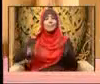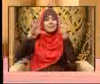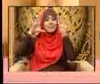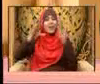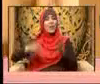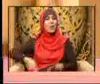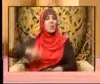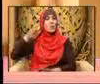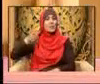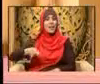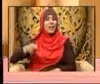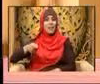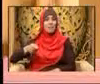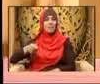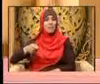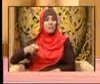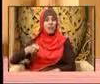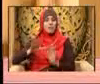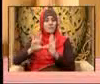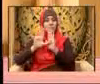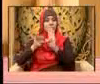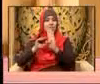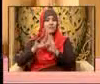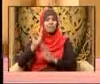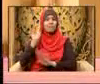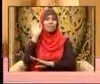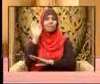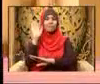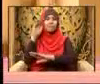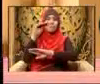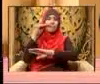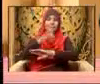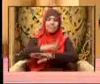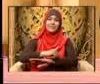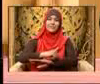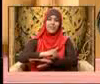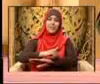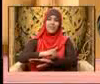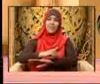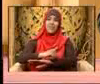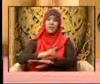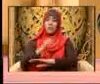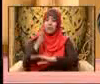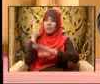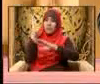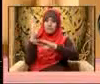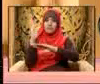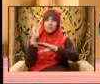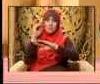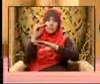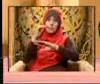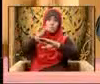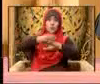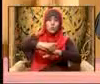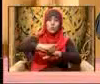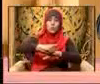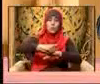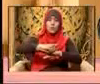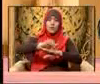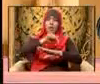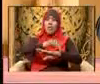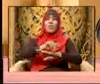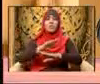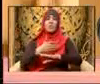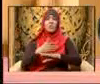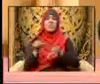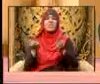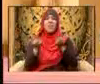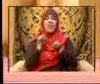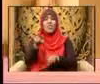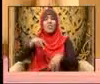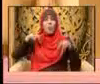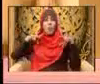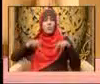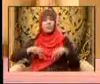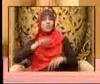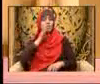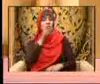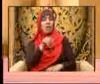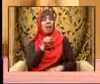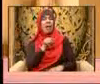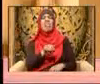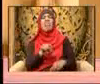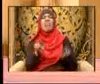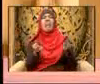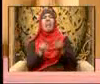عليه وسلم بقيام وركوع وسجود، لأن الركوع والسجود تعتبرهما إهانة لهذا